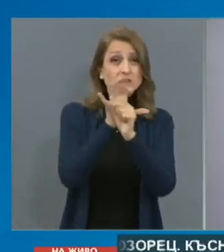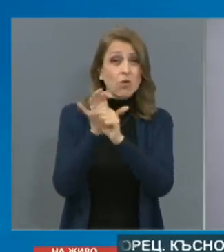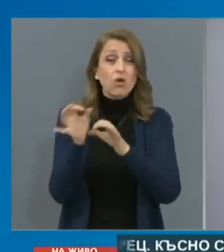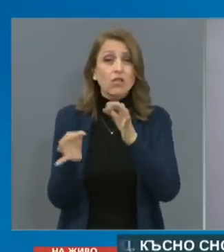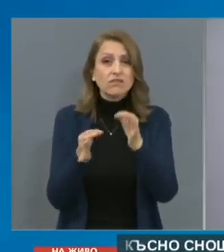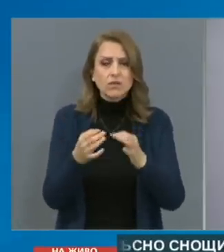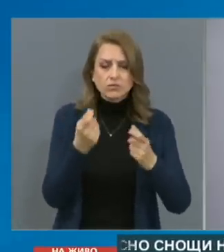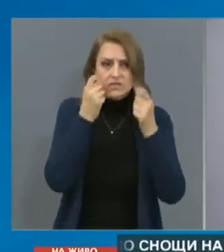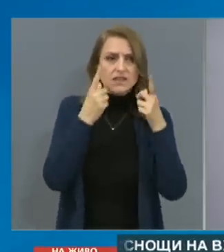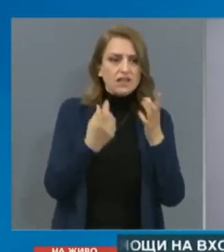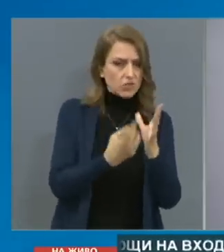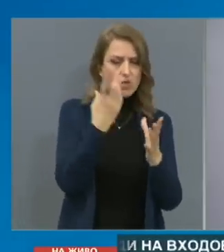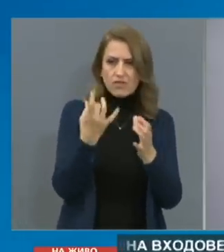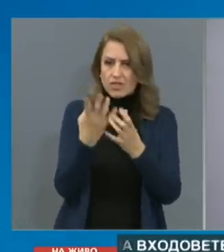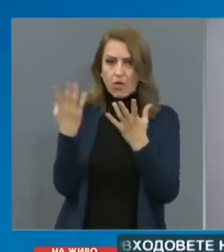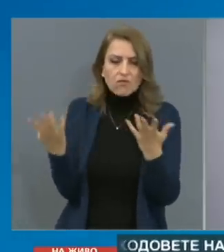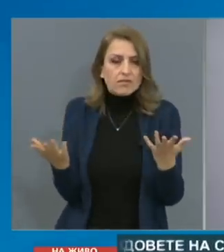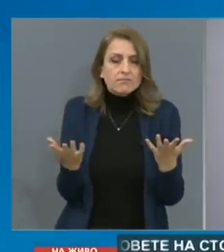с нови неща.